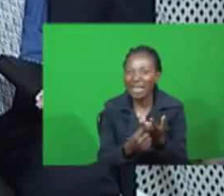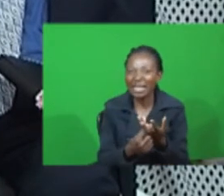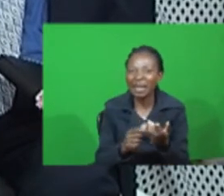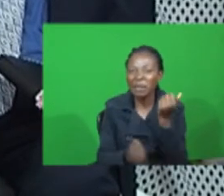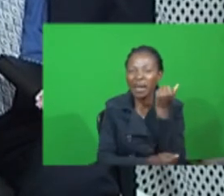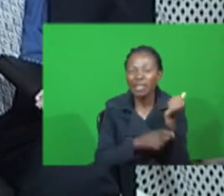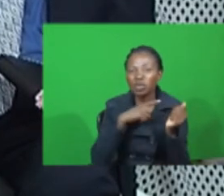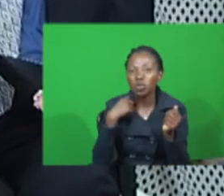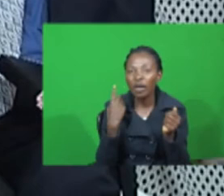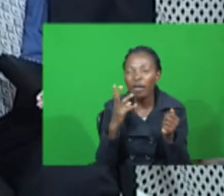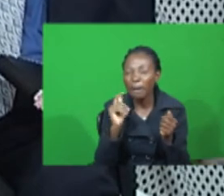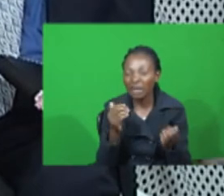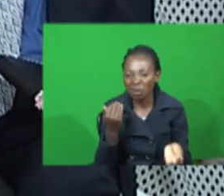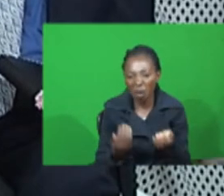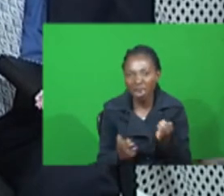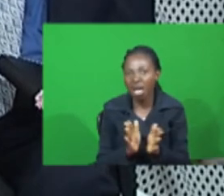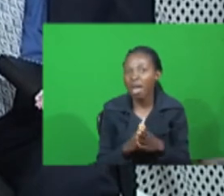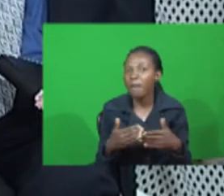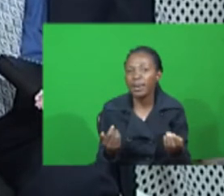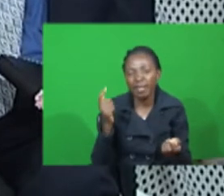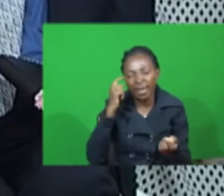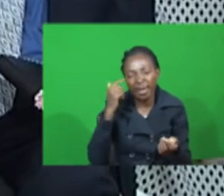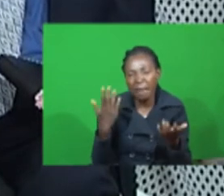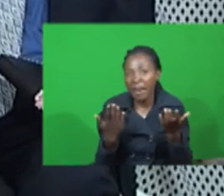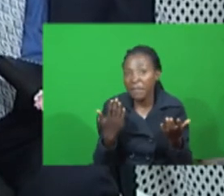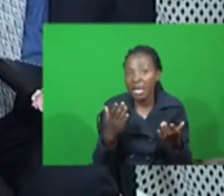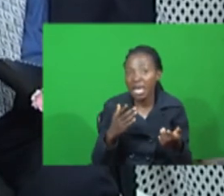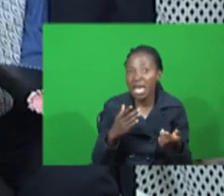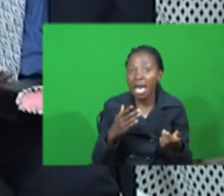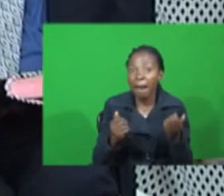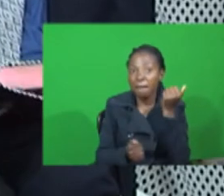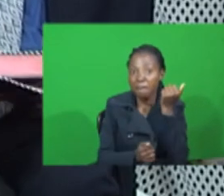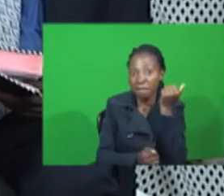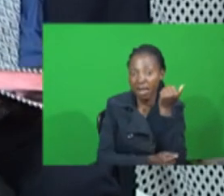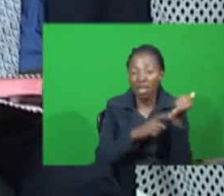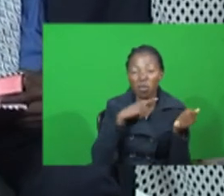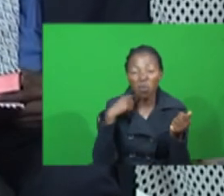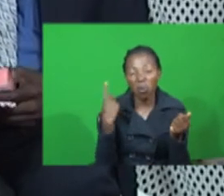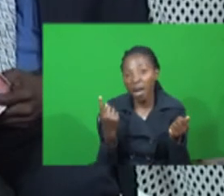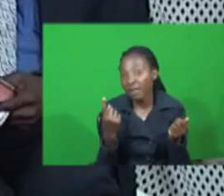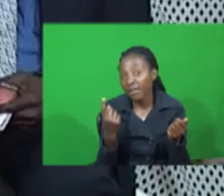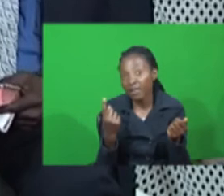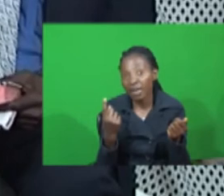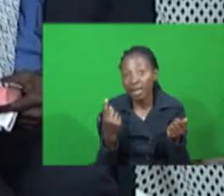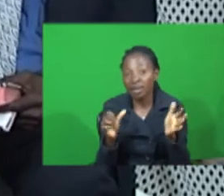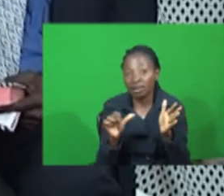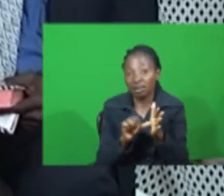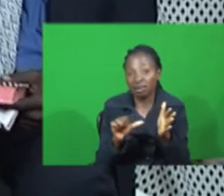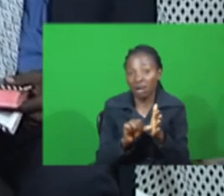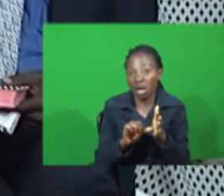voona hapana mwana ari kubuda. Ari kurashira mbeu pasi. Asi pfuma